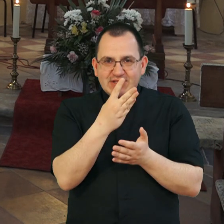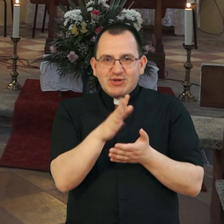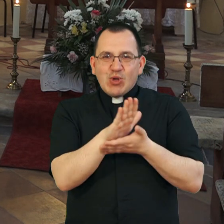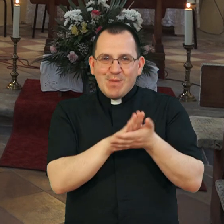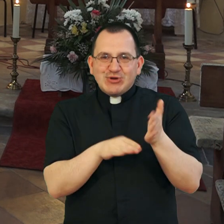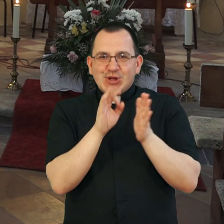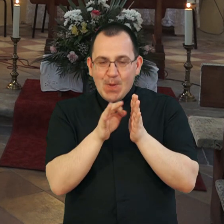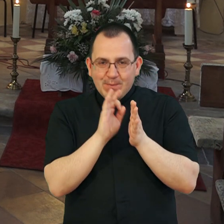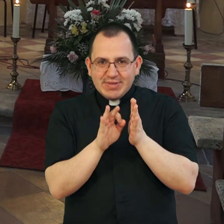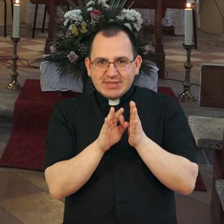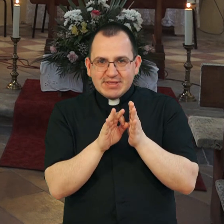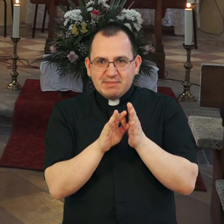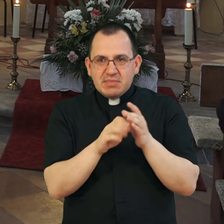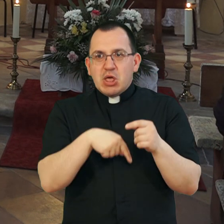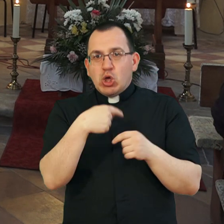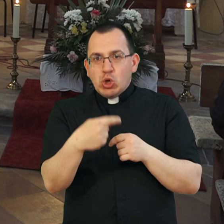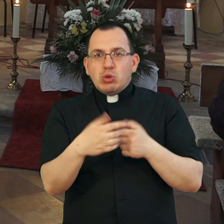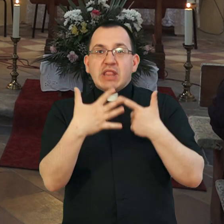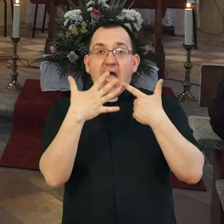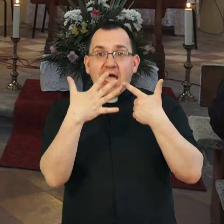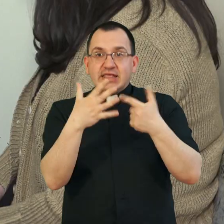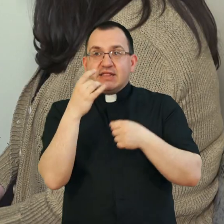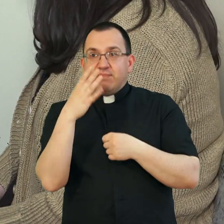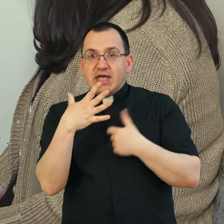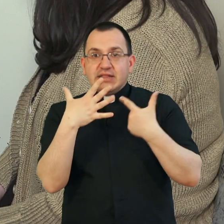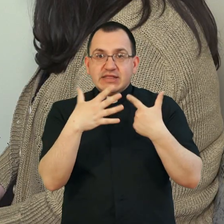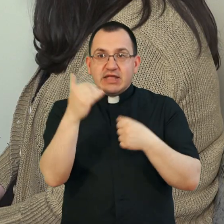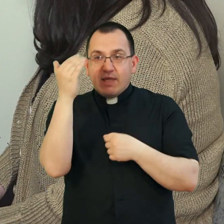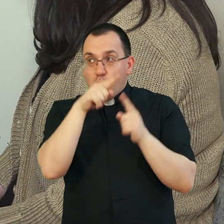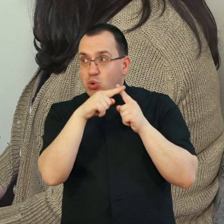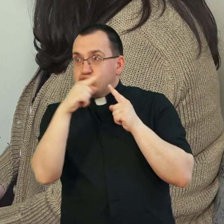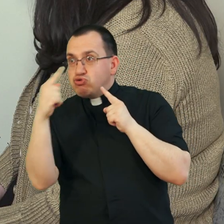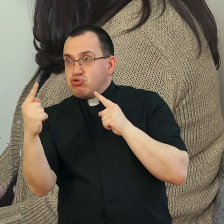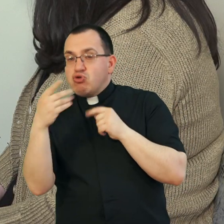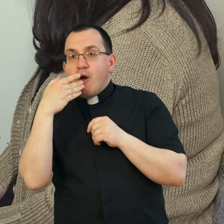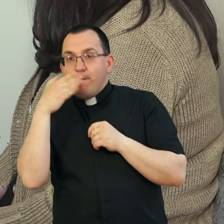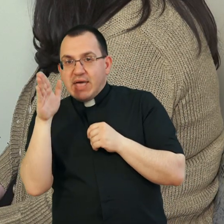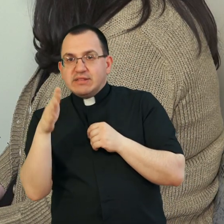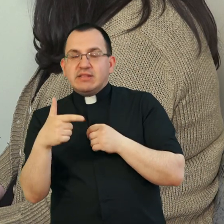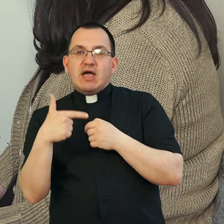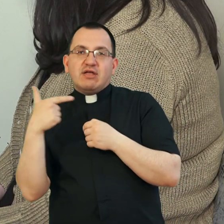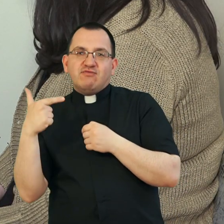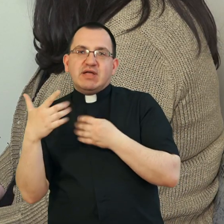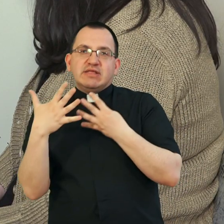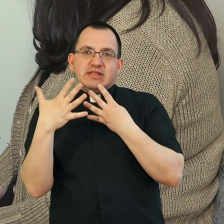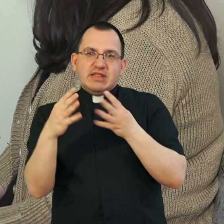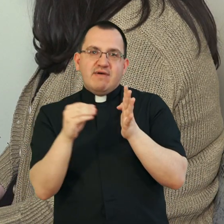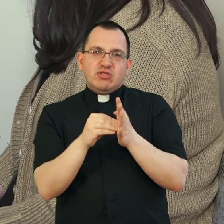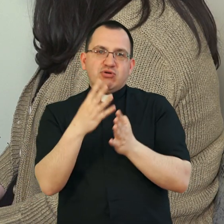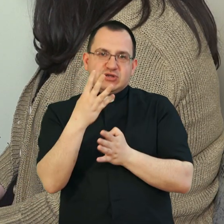Svetog Florijana, te je nastavljeno danonoćno sve do petka 29. travnja u 18 sati, kada je i